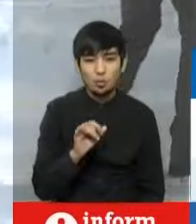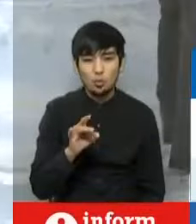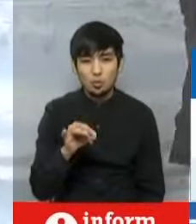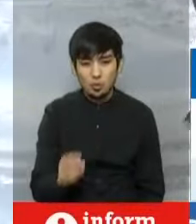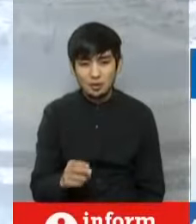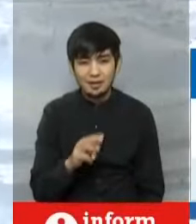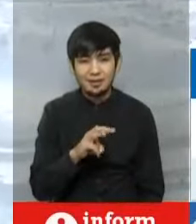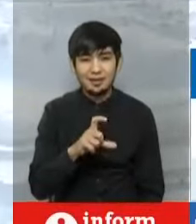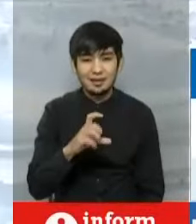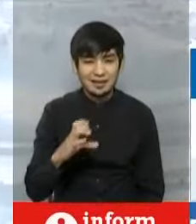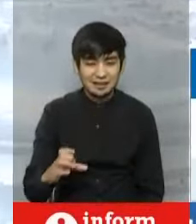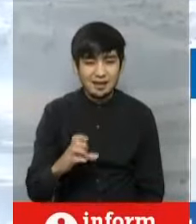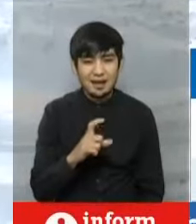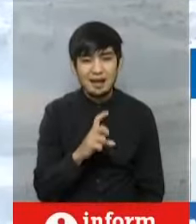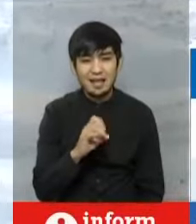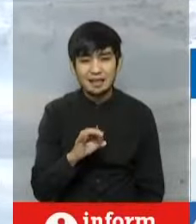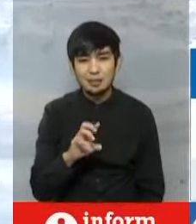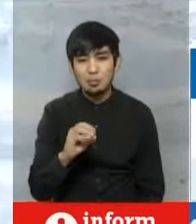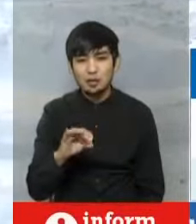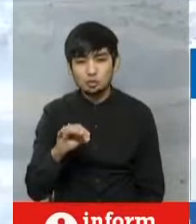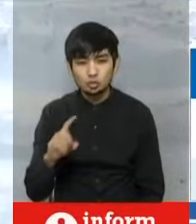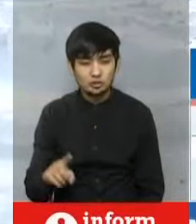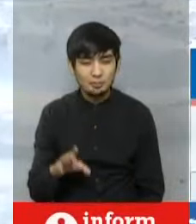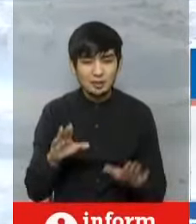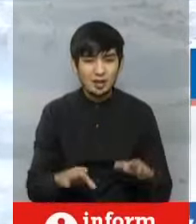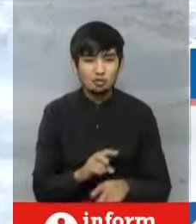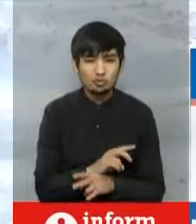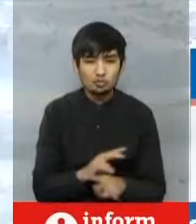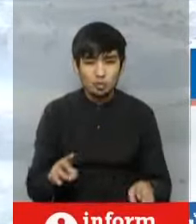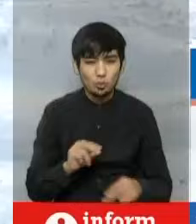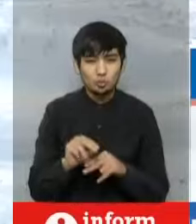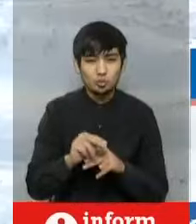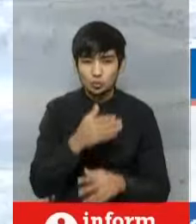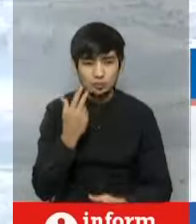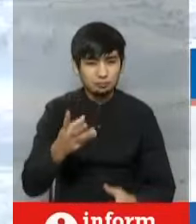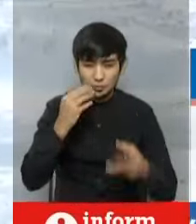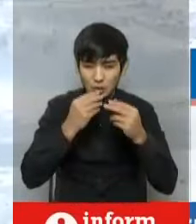ТЭЦ, Кибастузской ТЭЦ, ничему не научил. Ничему. Мы говорим,